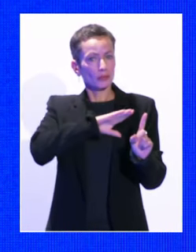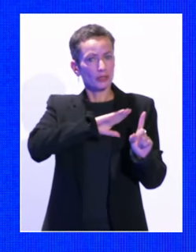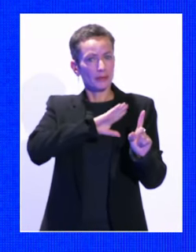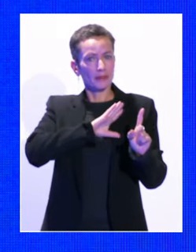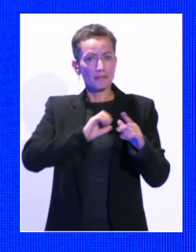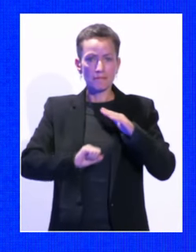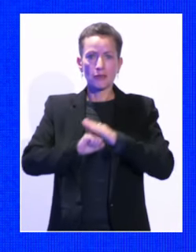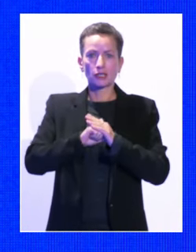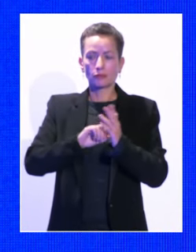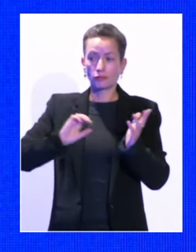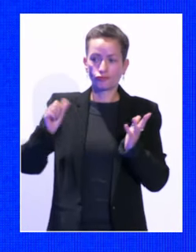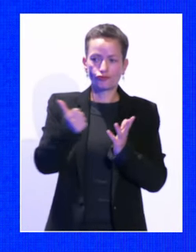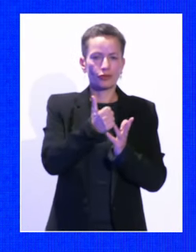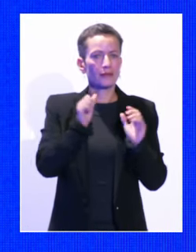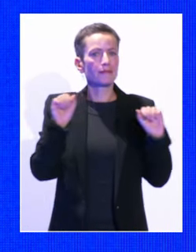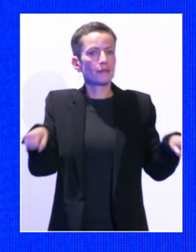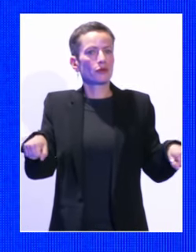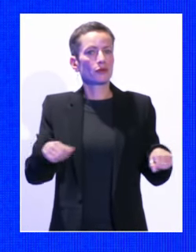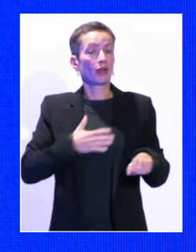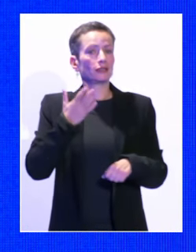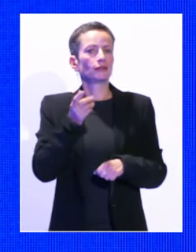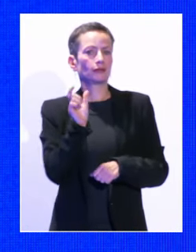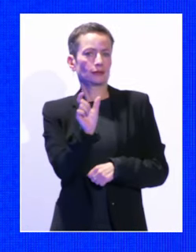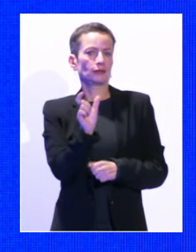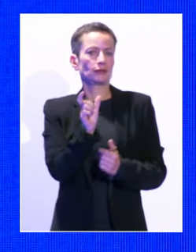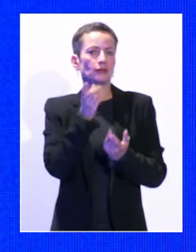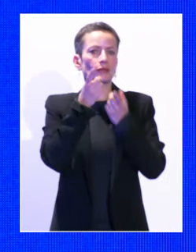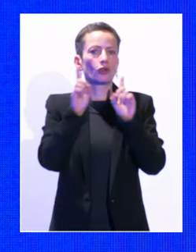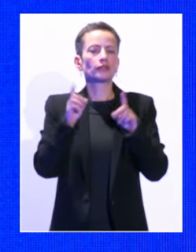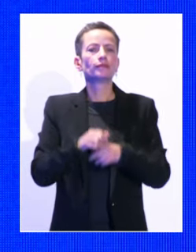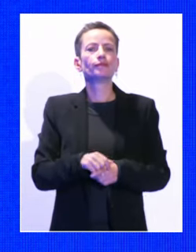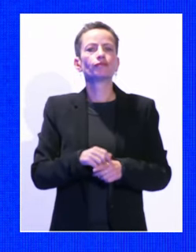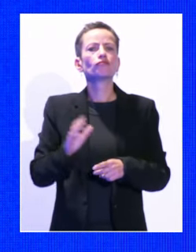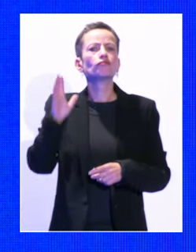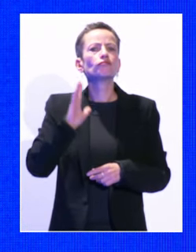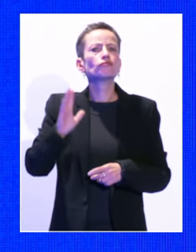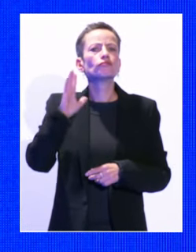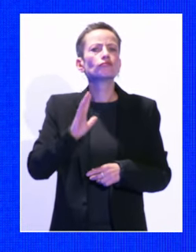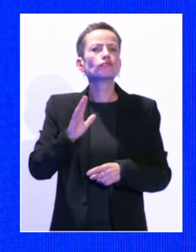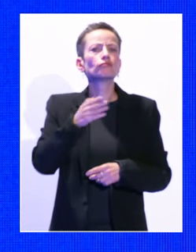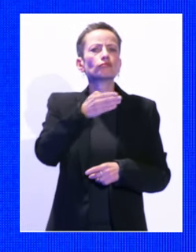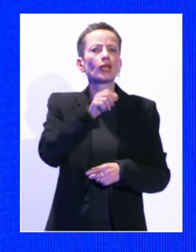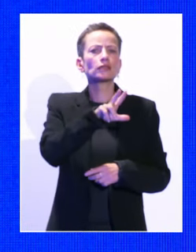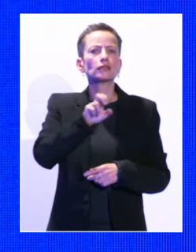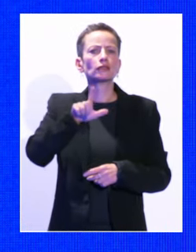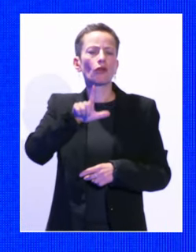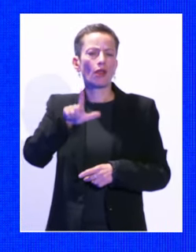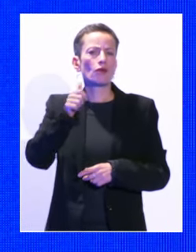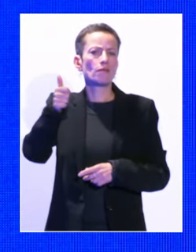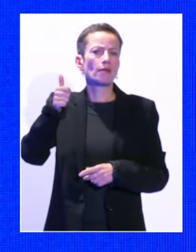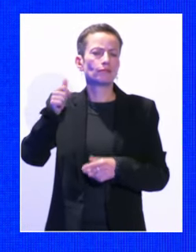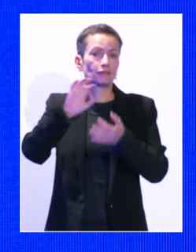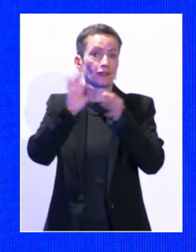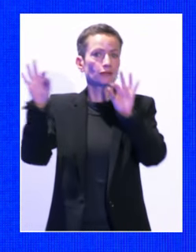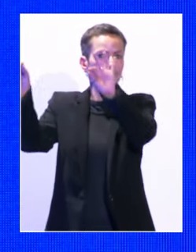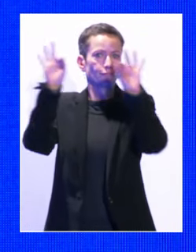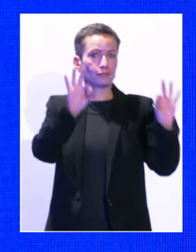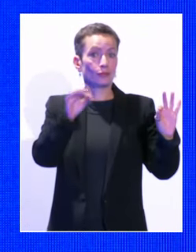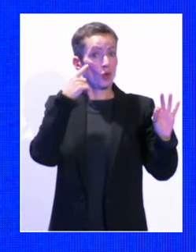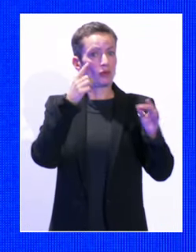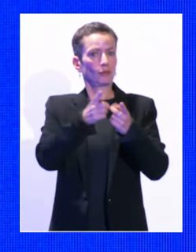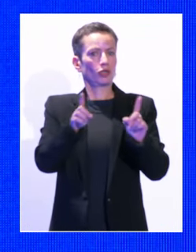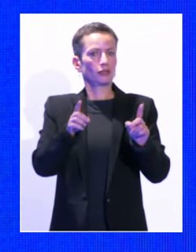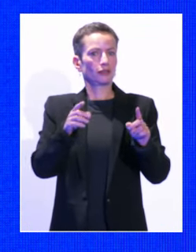responsabilité. C'est la formule que Marc Sandnier avait choisie pour la démocratie. Et tout le monde voit